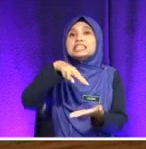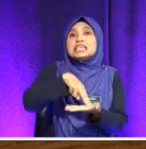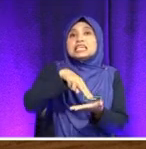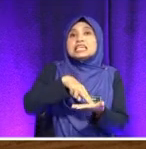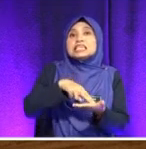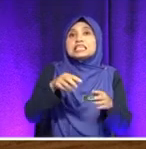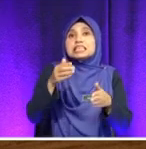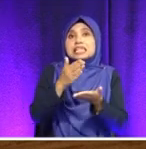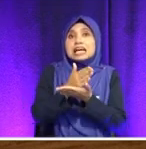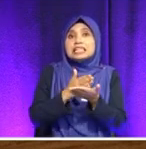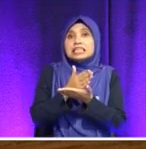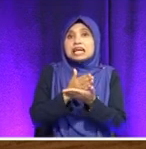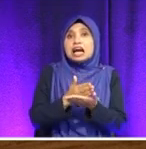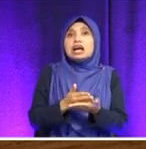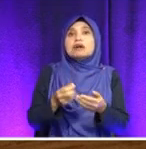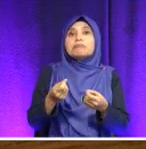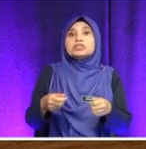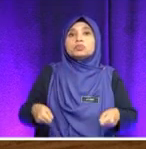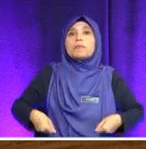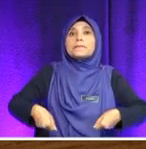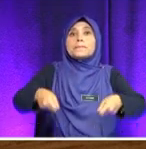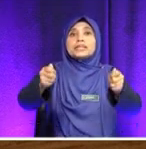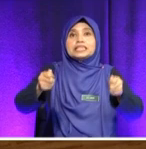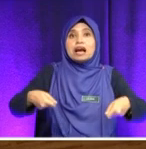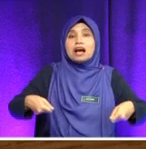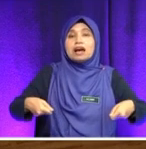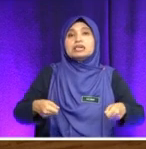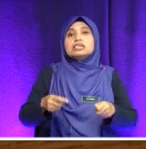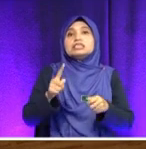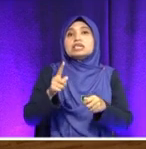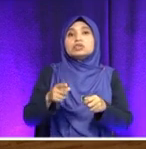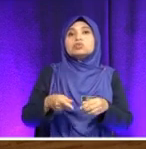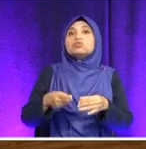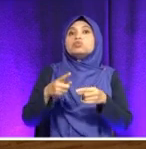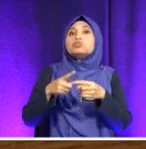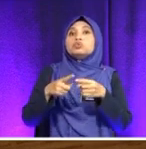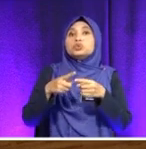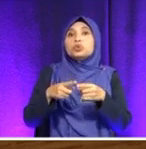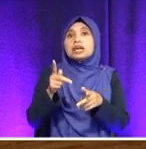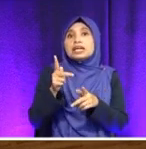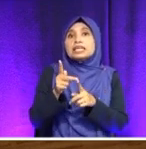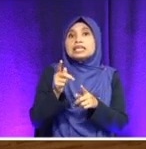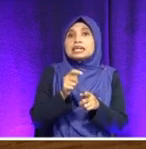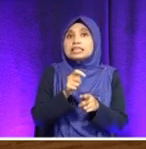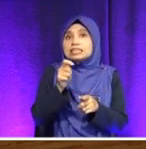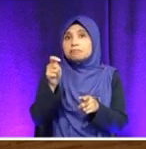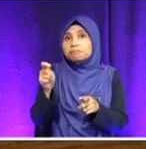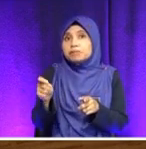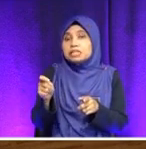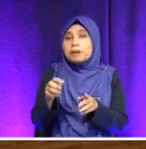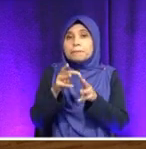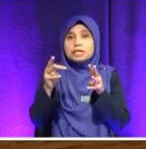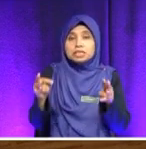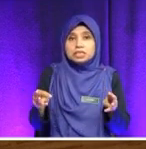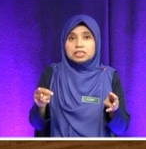itu. Kemudian baru kita bentang dengan cara lepaskan satu hujung alas meja ke tepi meja. Tarik alas meja ke